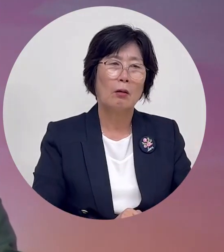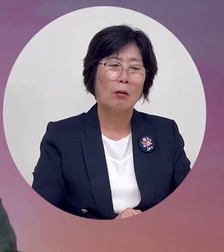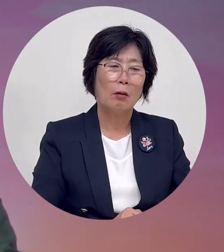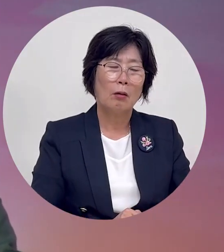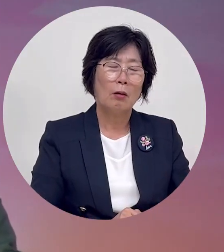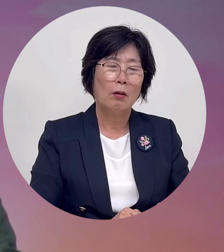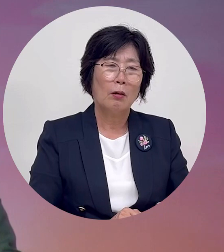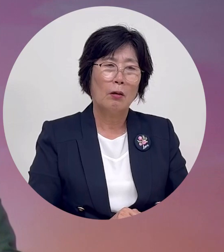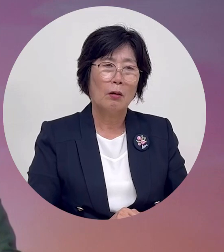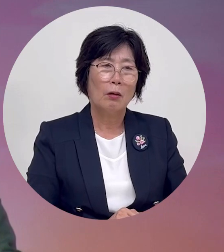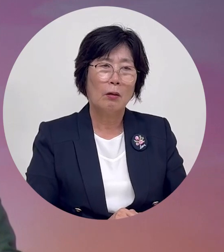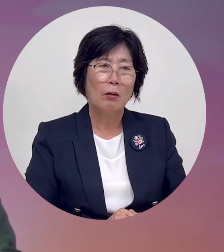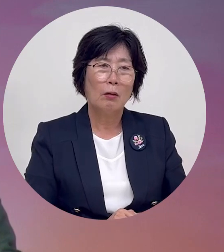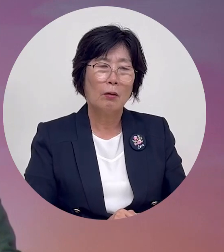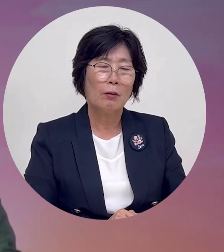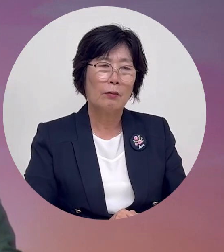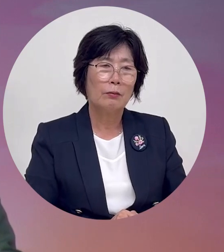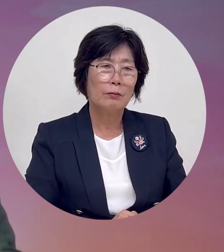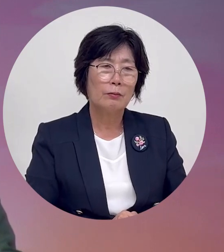한다.